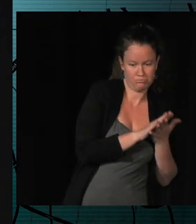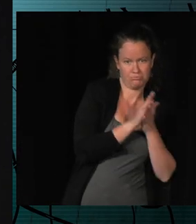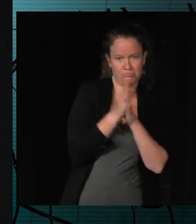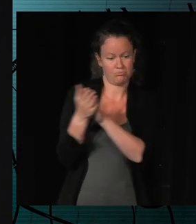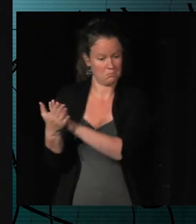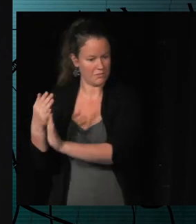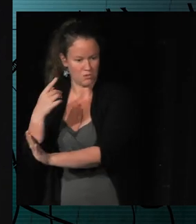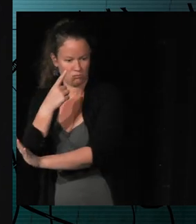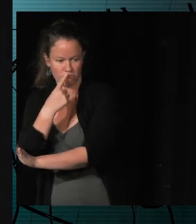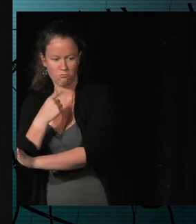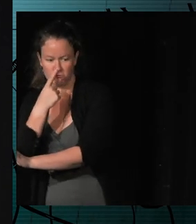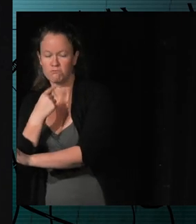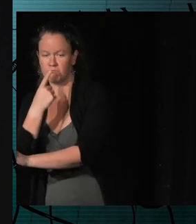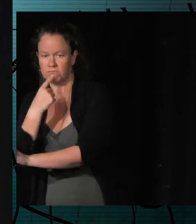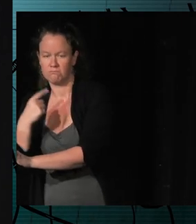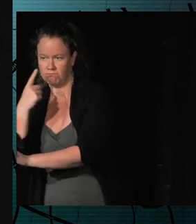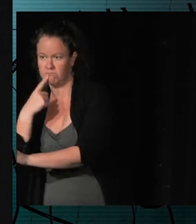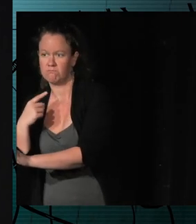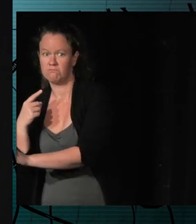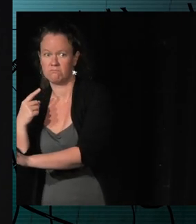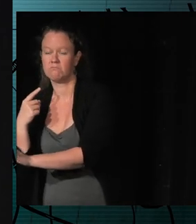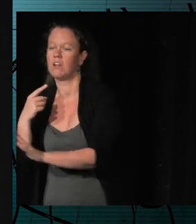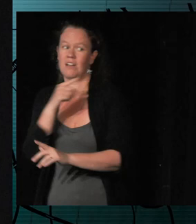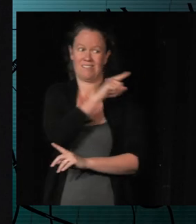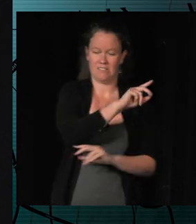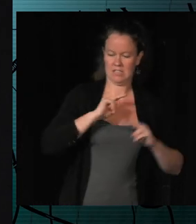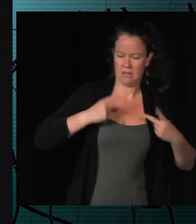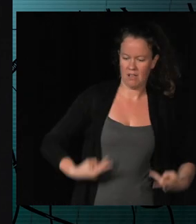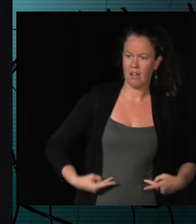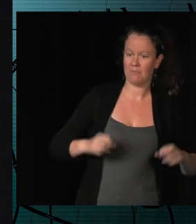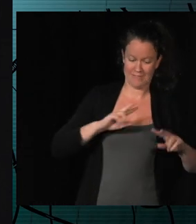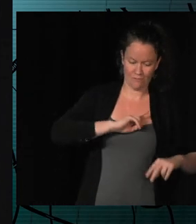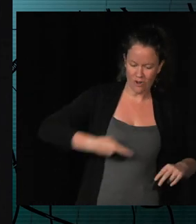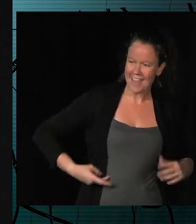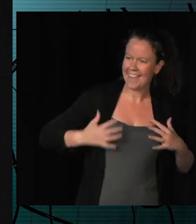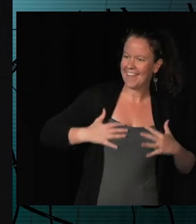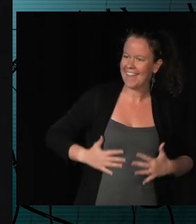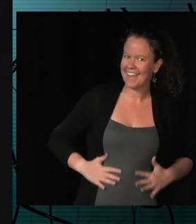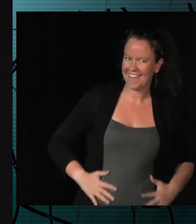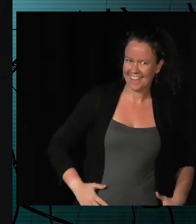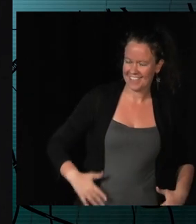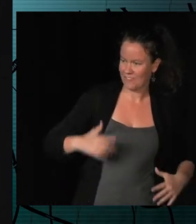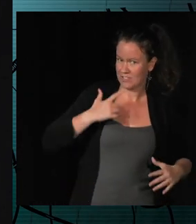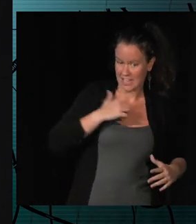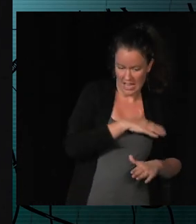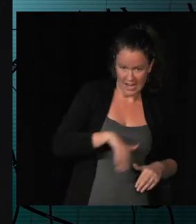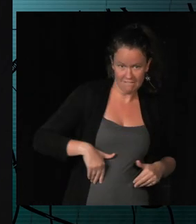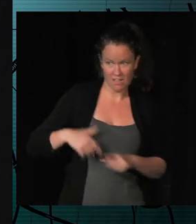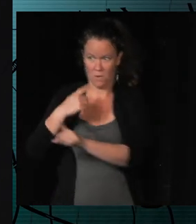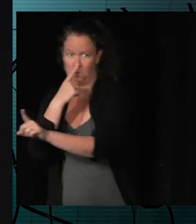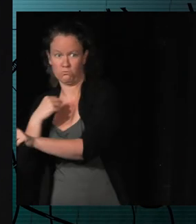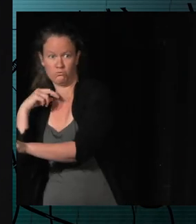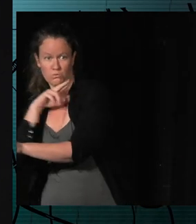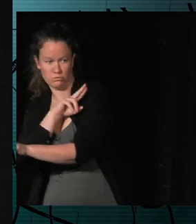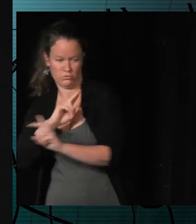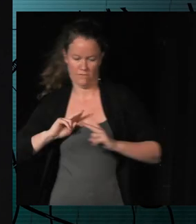pur tandis que Christ Bella elle justement est vers son bleu violet là qui à la fin entre en contraste direct avec celui de de rose en plus du fait qu'elle est